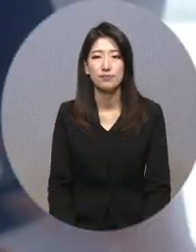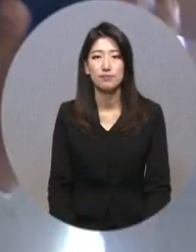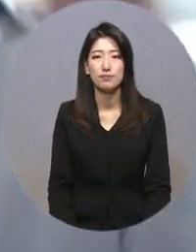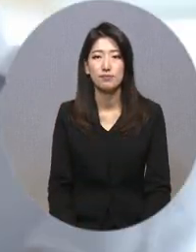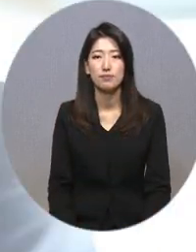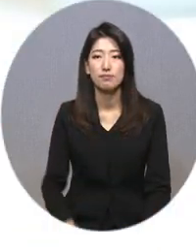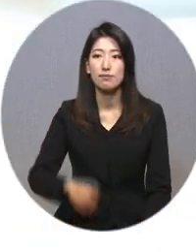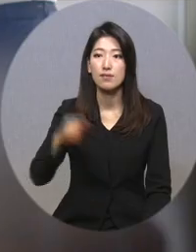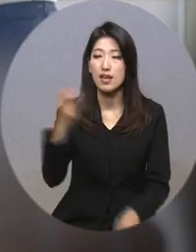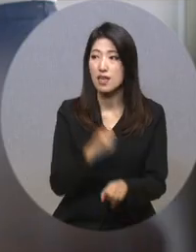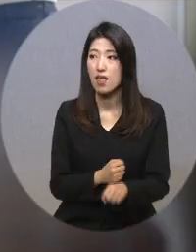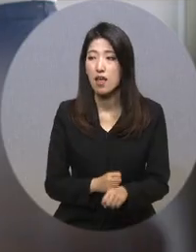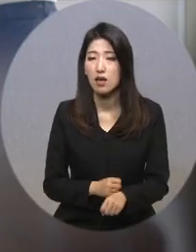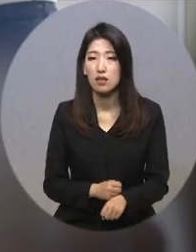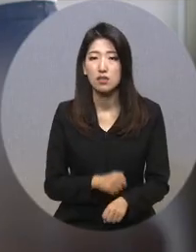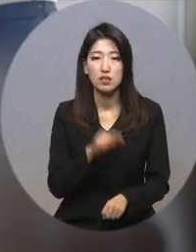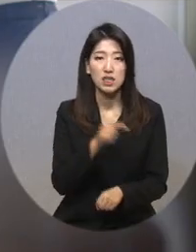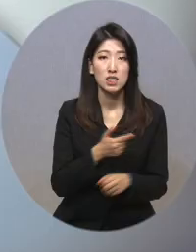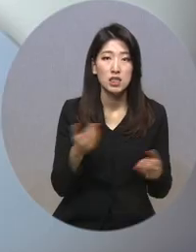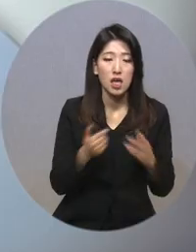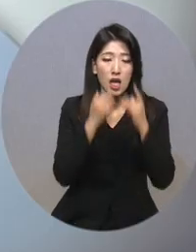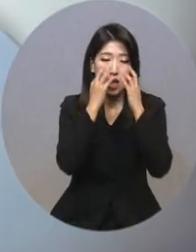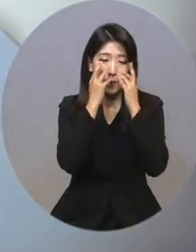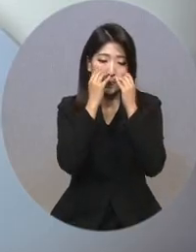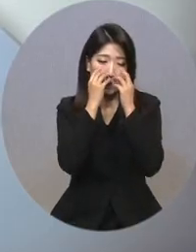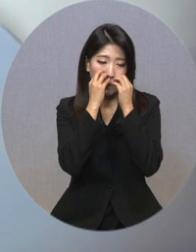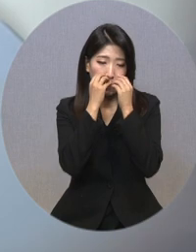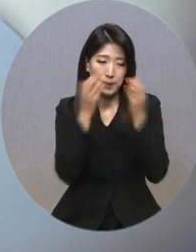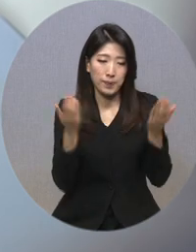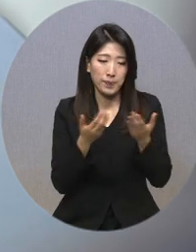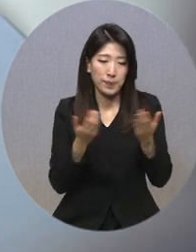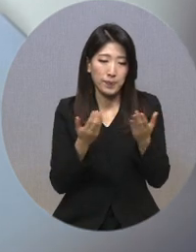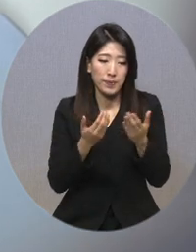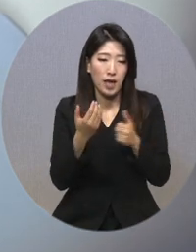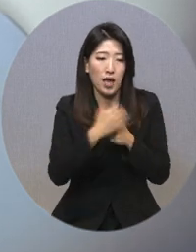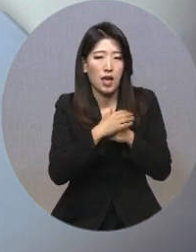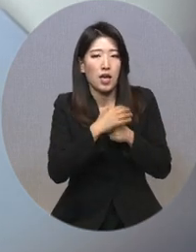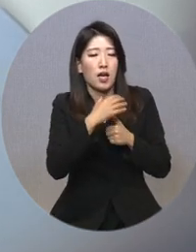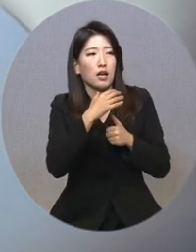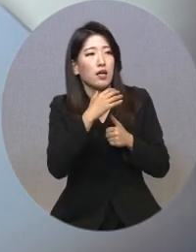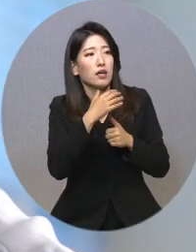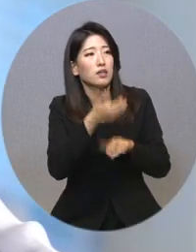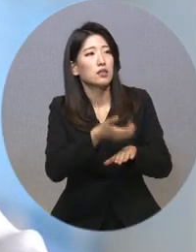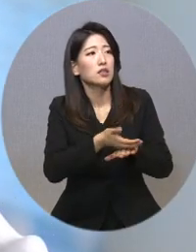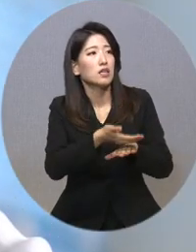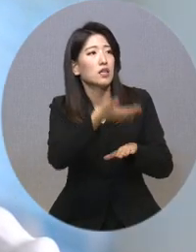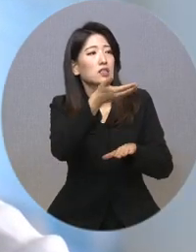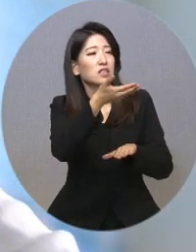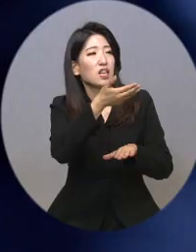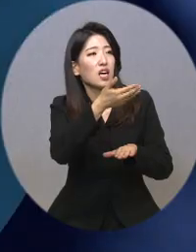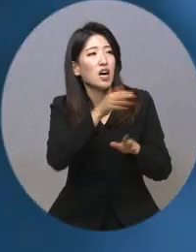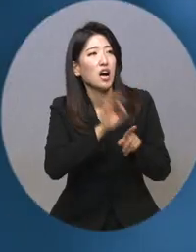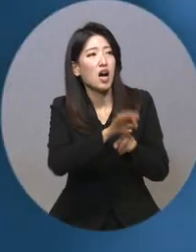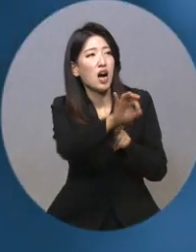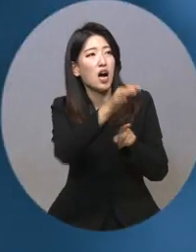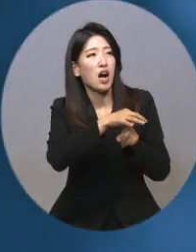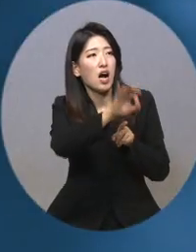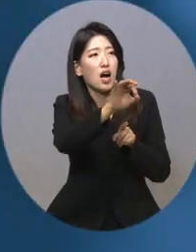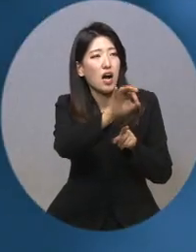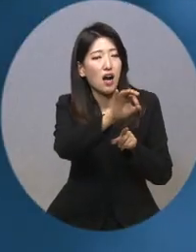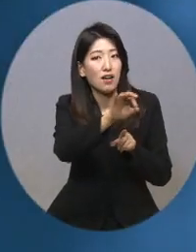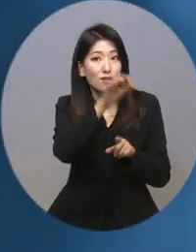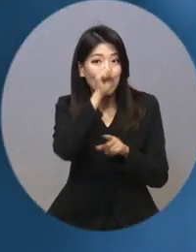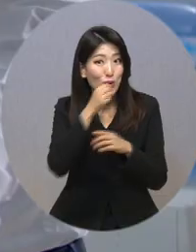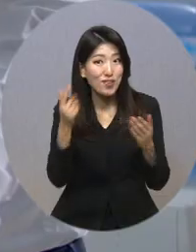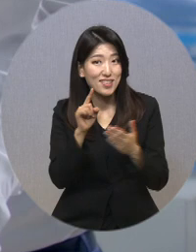일, 저 일, 잡일까지 다 해도 상사 잔소리 듣는 게 일인 그대에게 좋은 일이